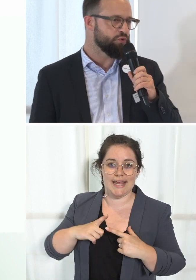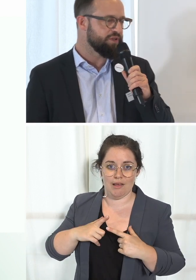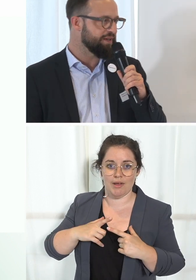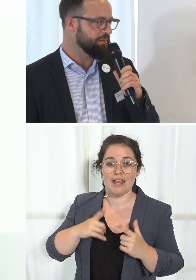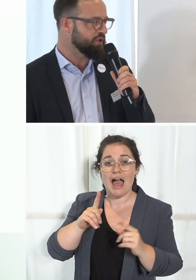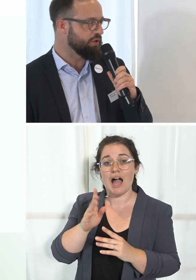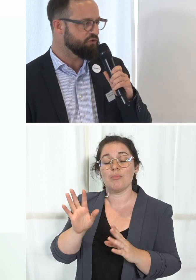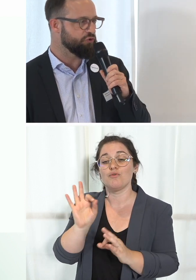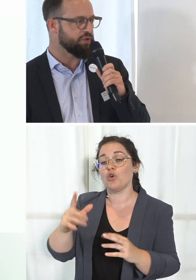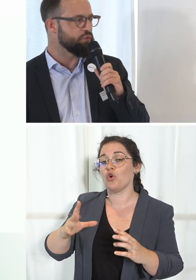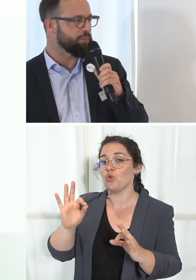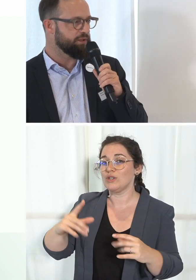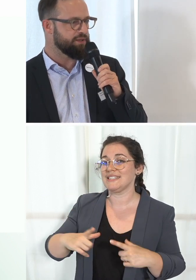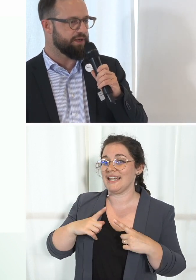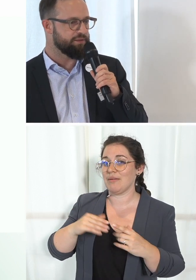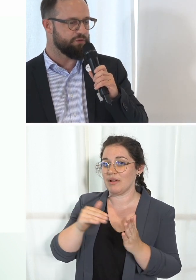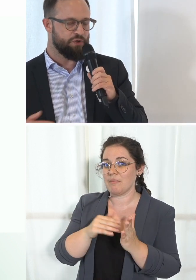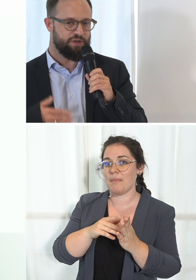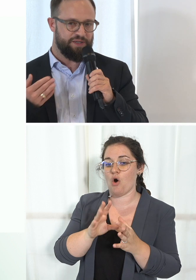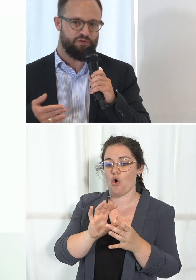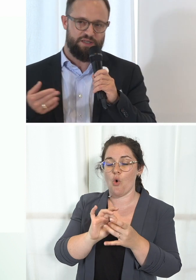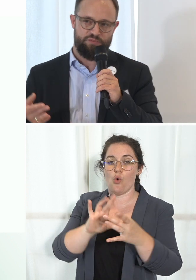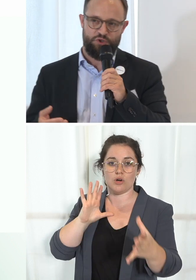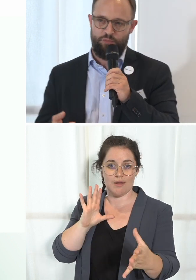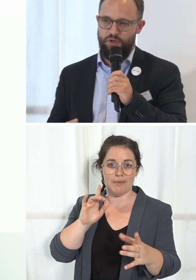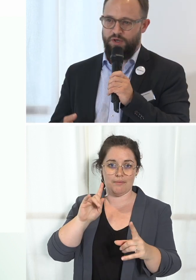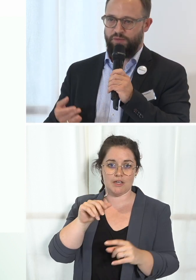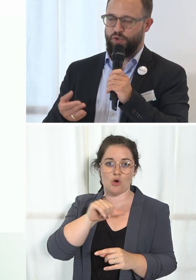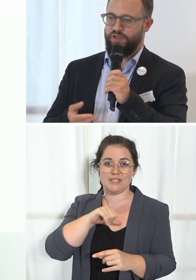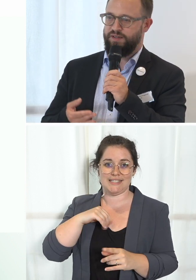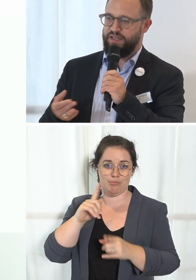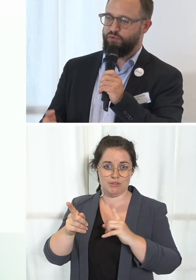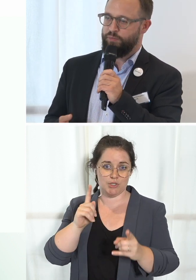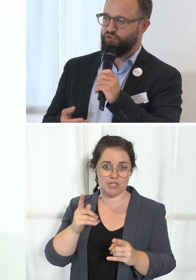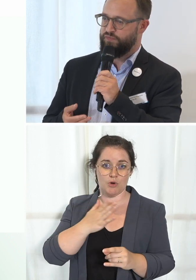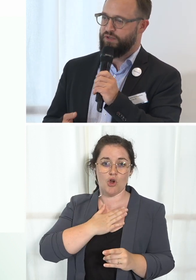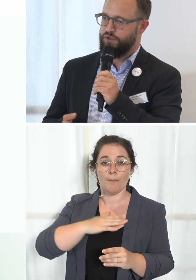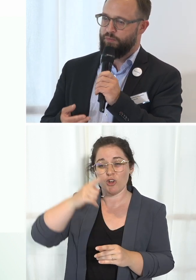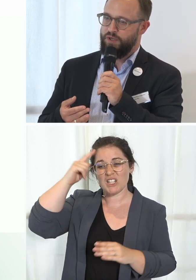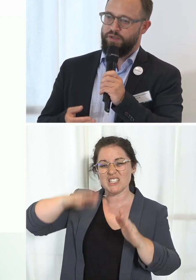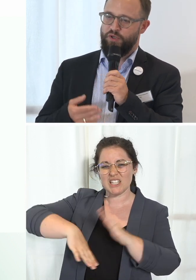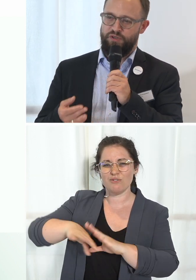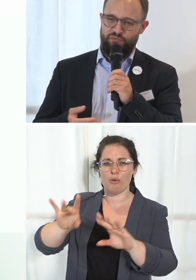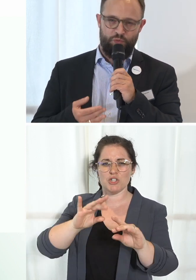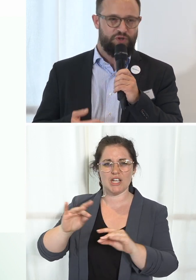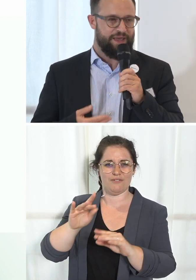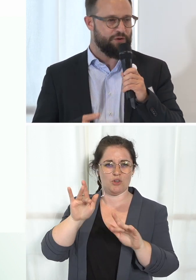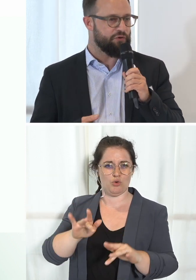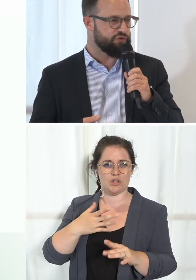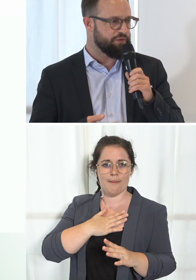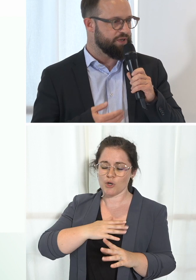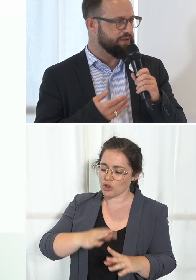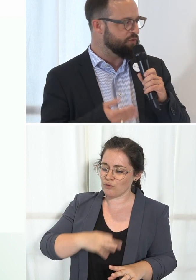einem guten Leben gehört so ein Stück weit Unabhängigkeit und auch in Richtung Selbstbestimmung. Dann möchte ich eine sinnvolle Beschäftigung haben. Ich möchte in der Früh